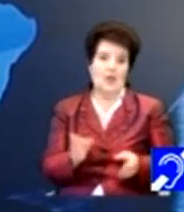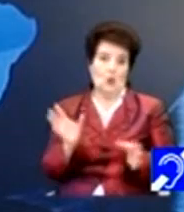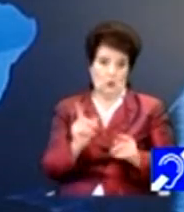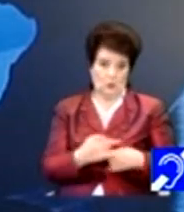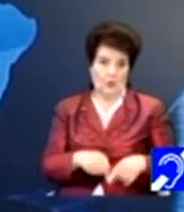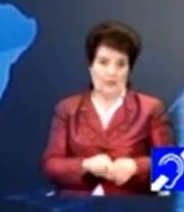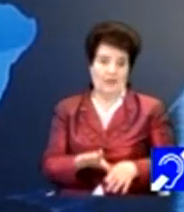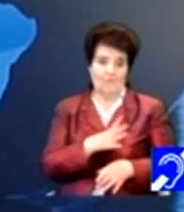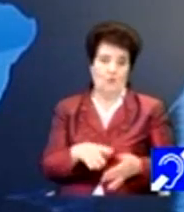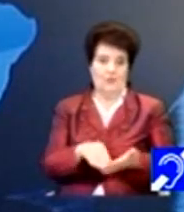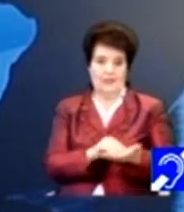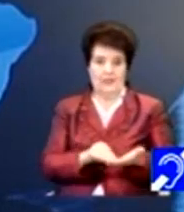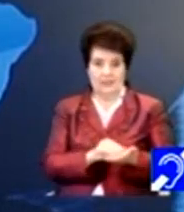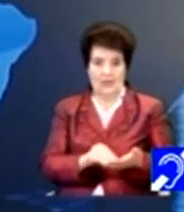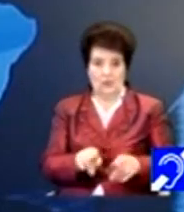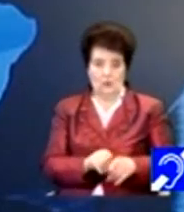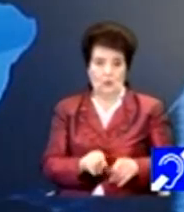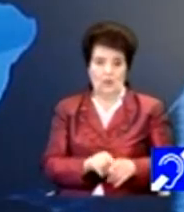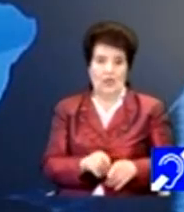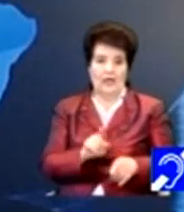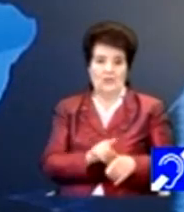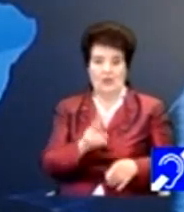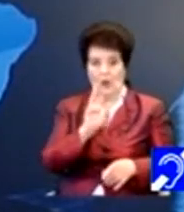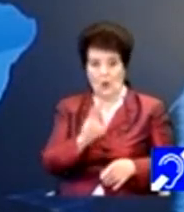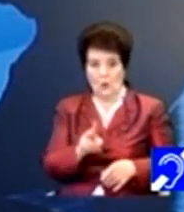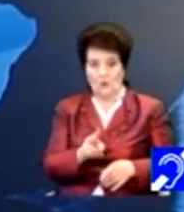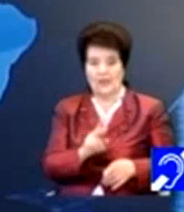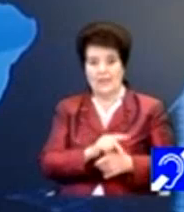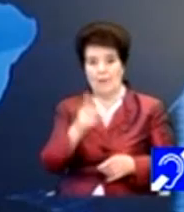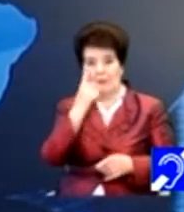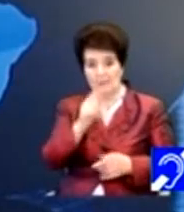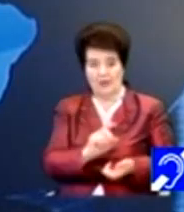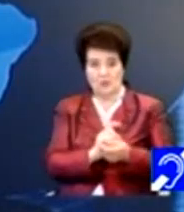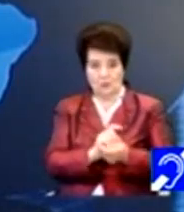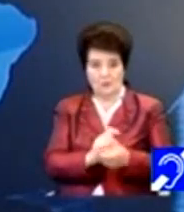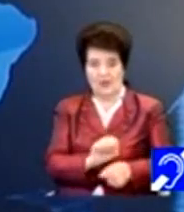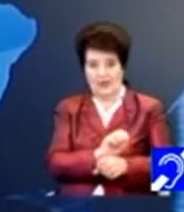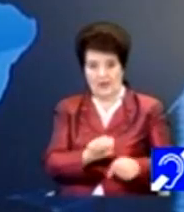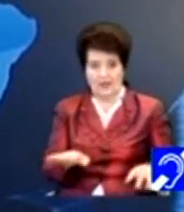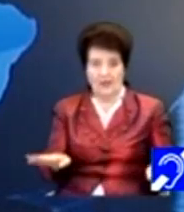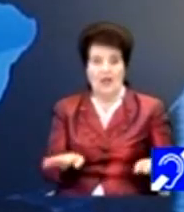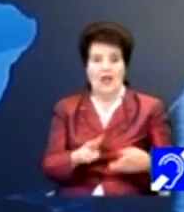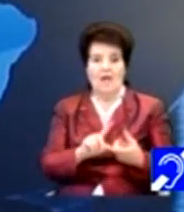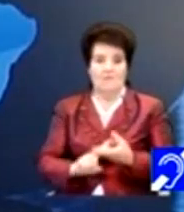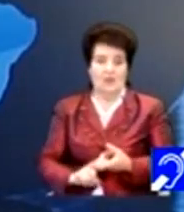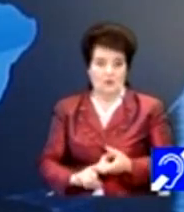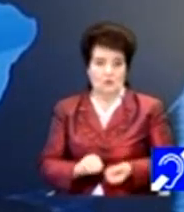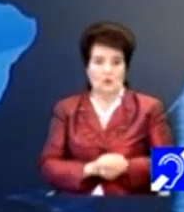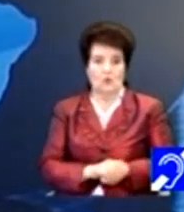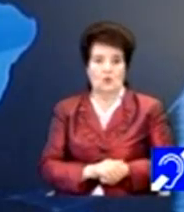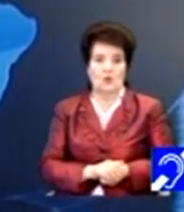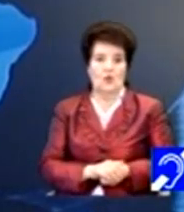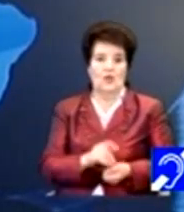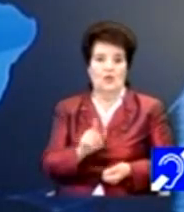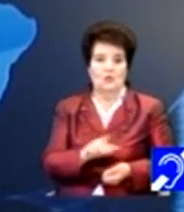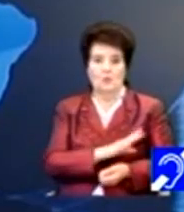polițiștii au fost antrenați masiv pe parcursul ultimelor luni în activități de prevenire și combaterea răspândirii virusului COVID-19,